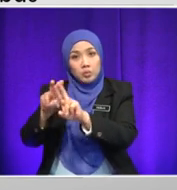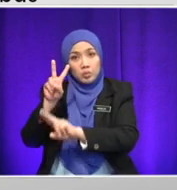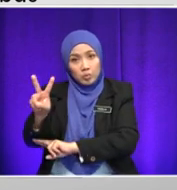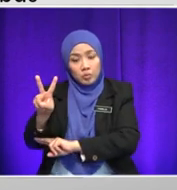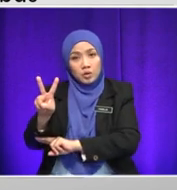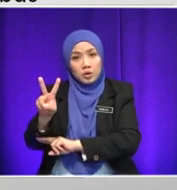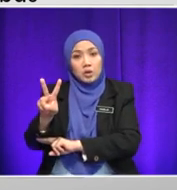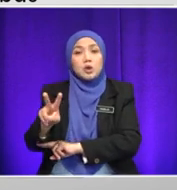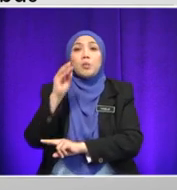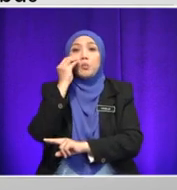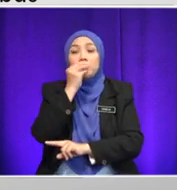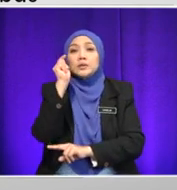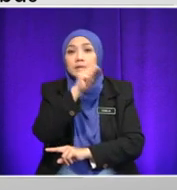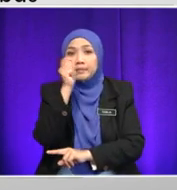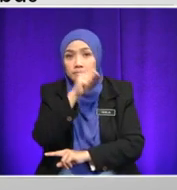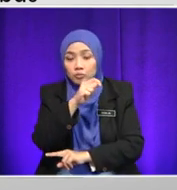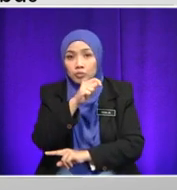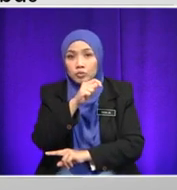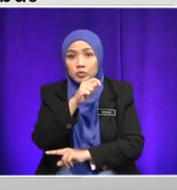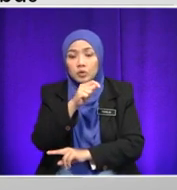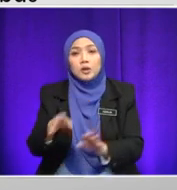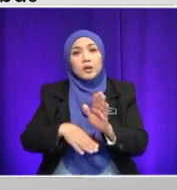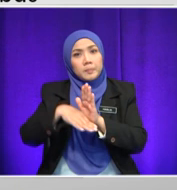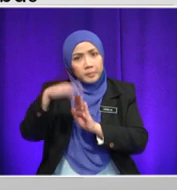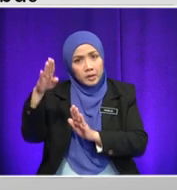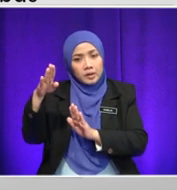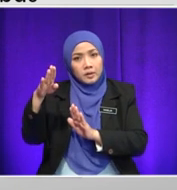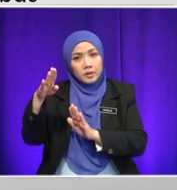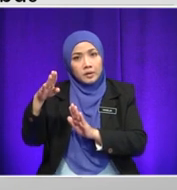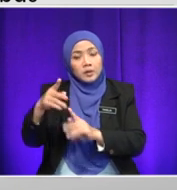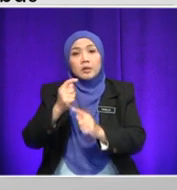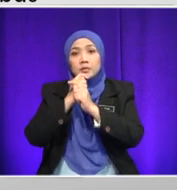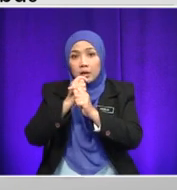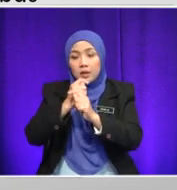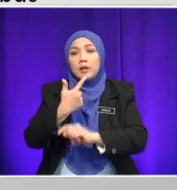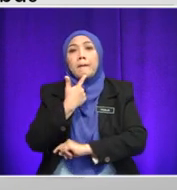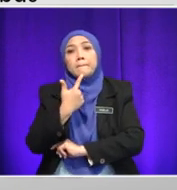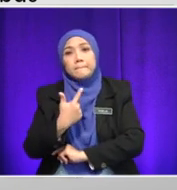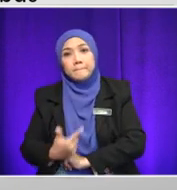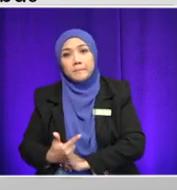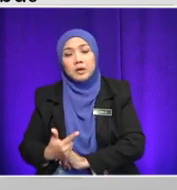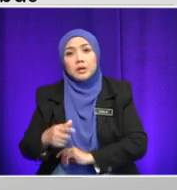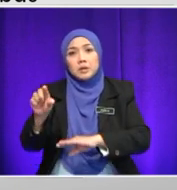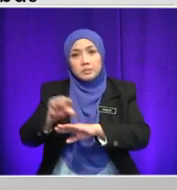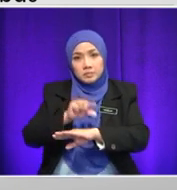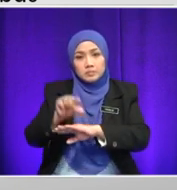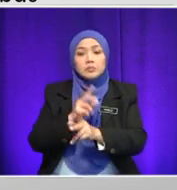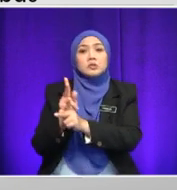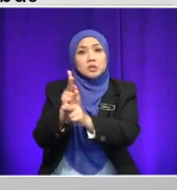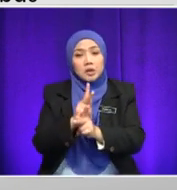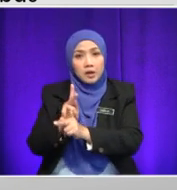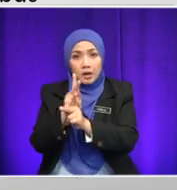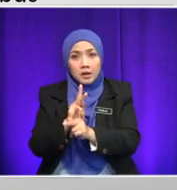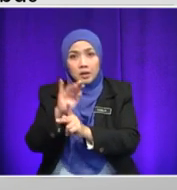digunakan untuk gubahan kelebihannya ialah lebih tahan lama penjagaan yang minimum tetapi